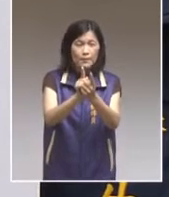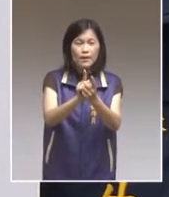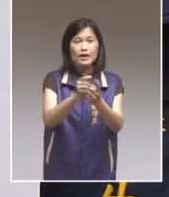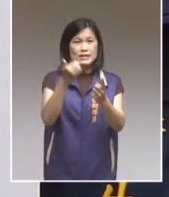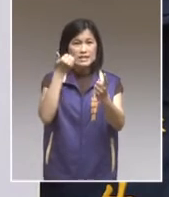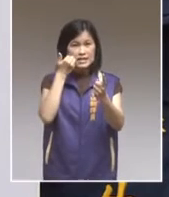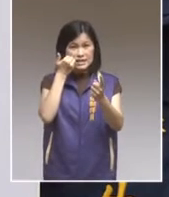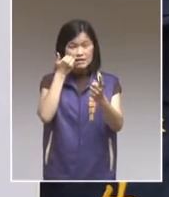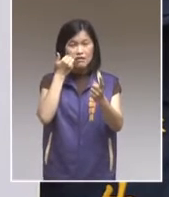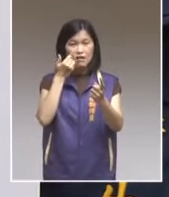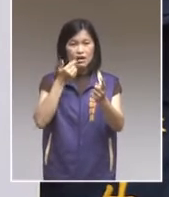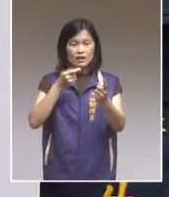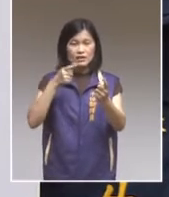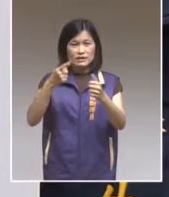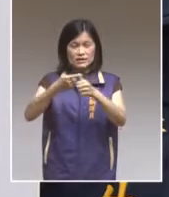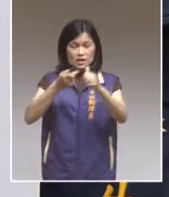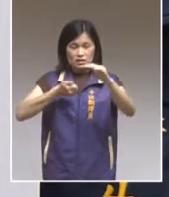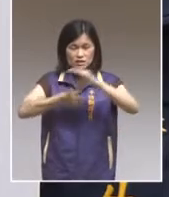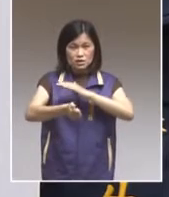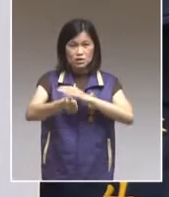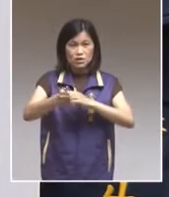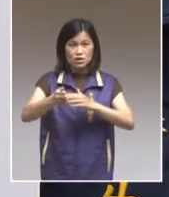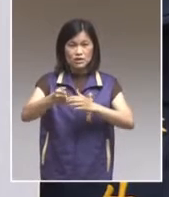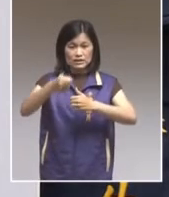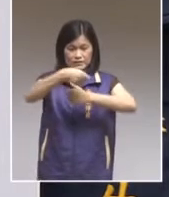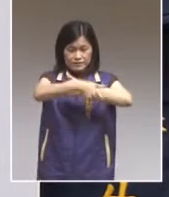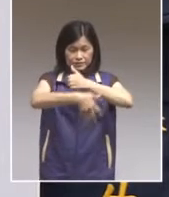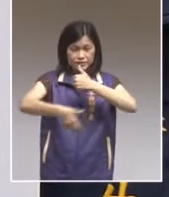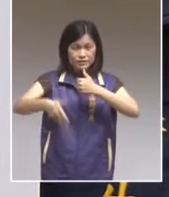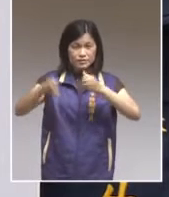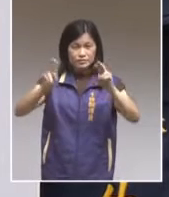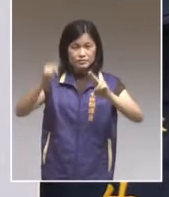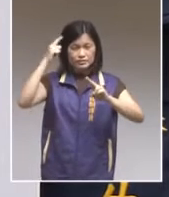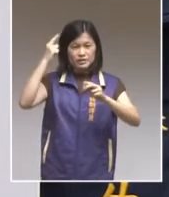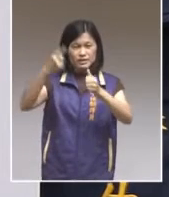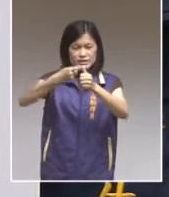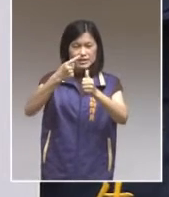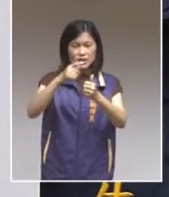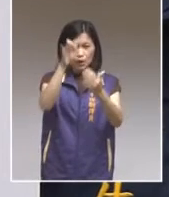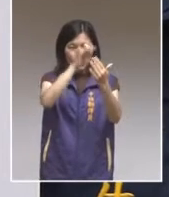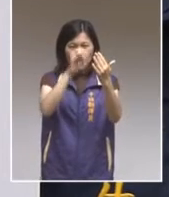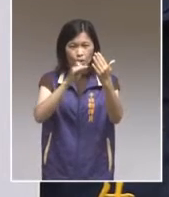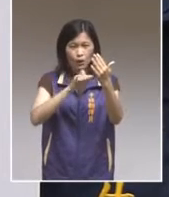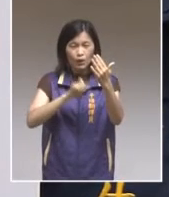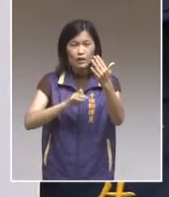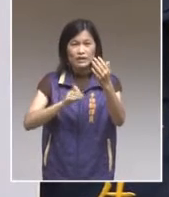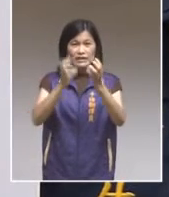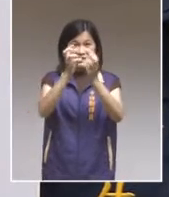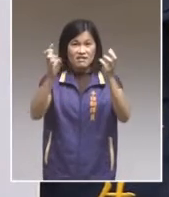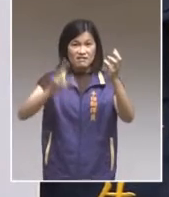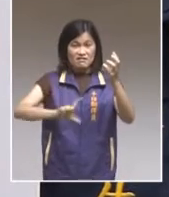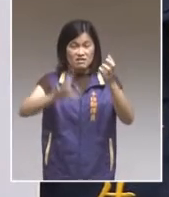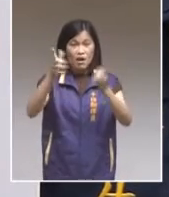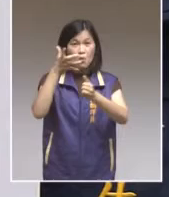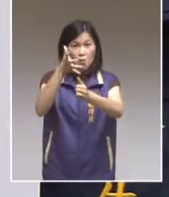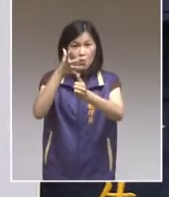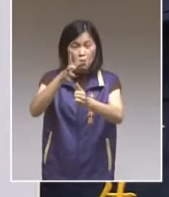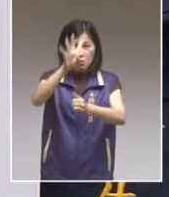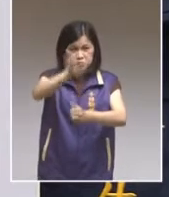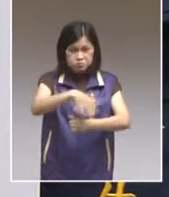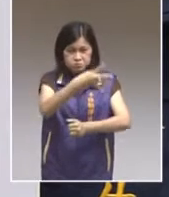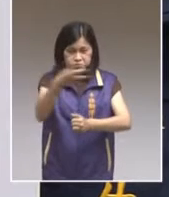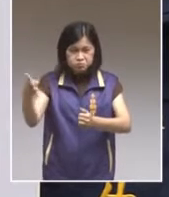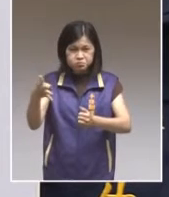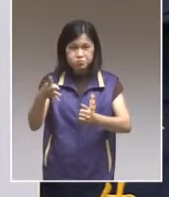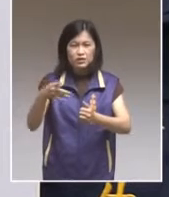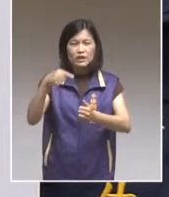在此之前进入这个系统，会请您填写线上医疗单。那线上医疗单就是有表列的这个部分，